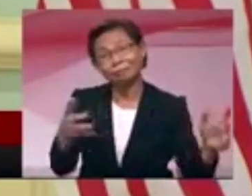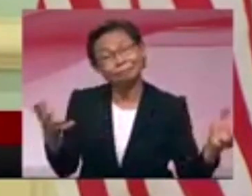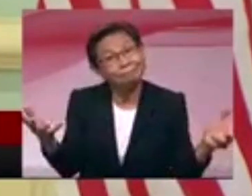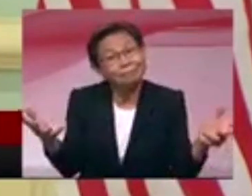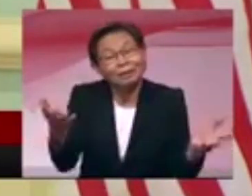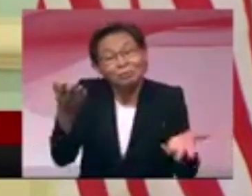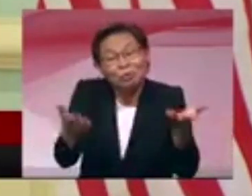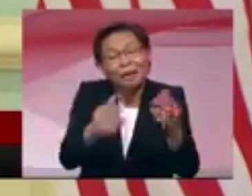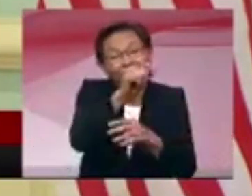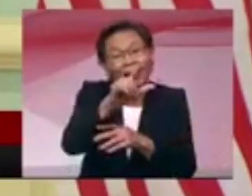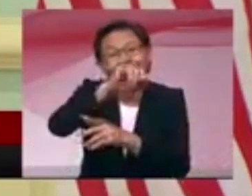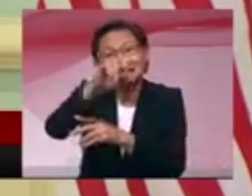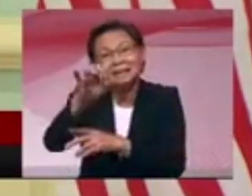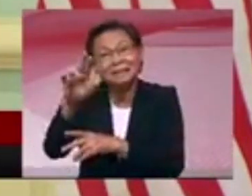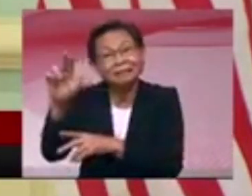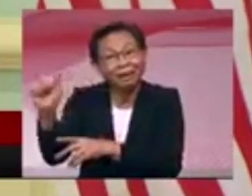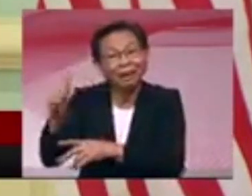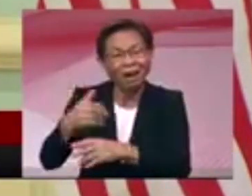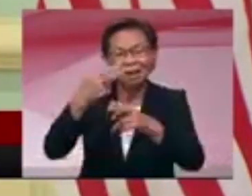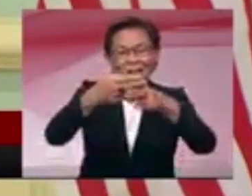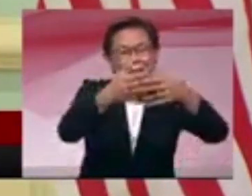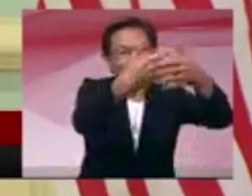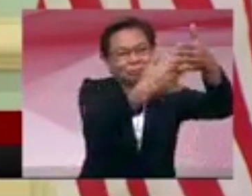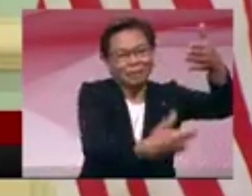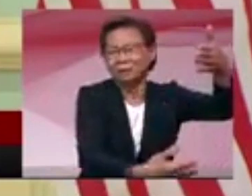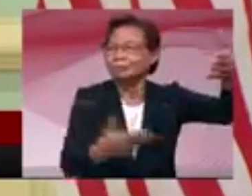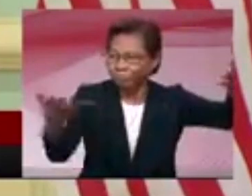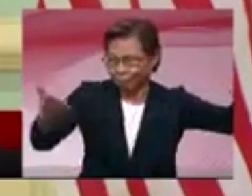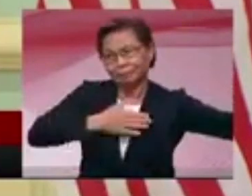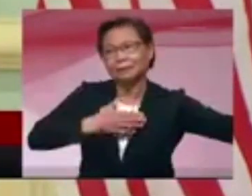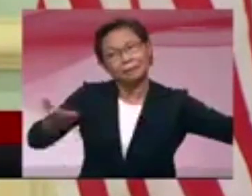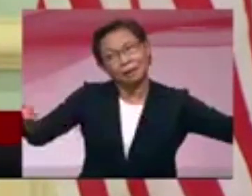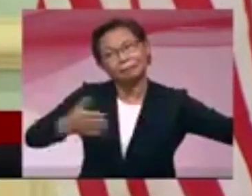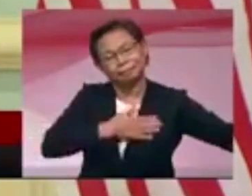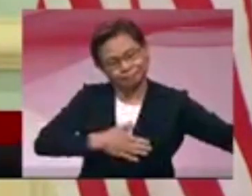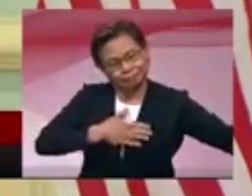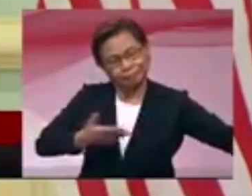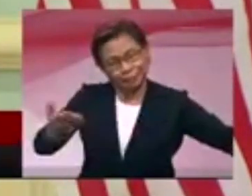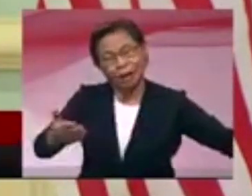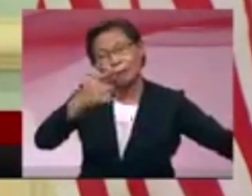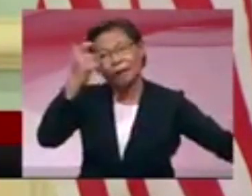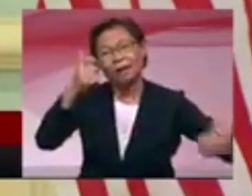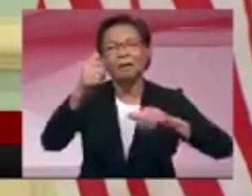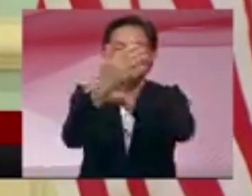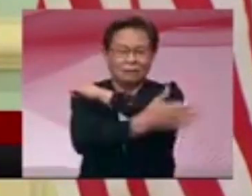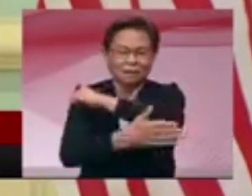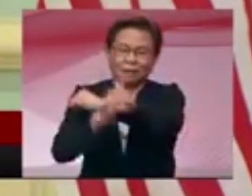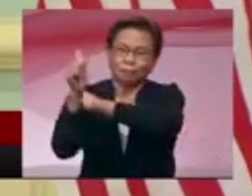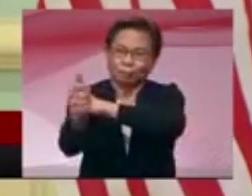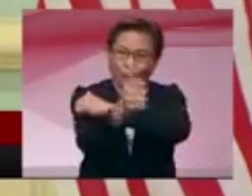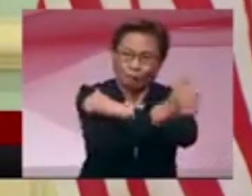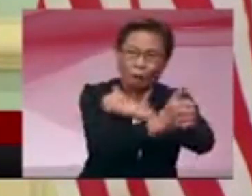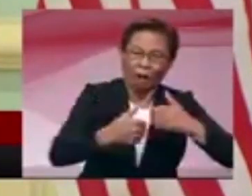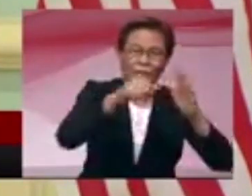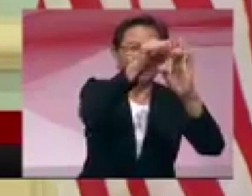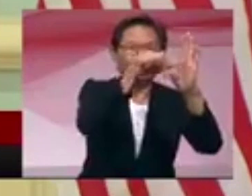Tetapi mungkin Al Jazeera mempunyai senarai negara tersebut, silakan. Kerana setiap negara mempunyai akta